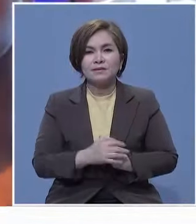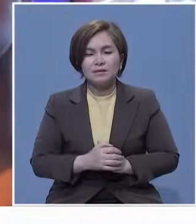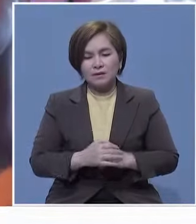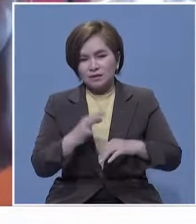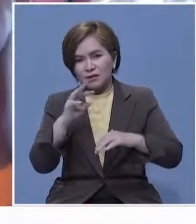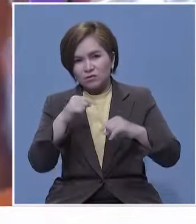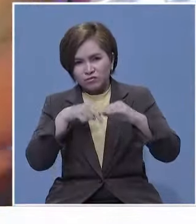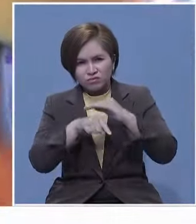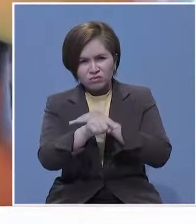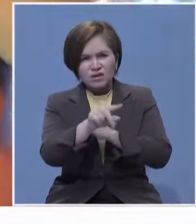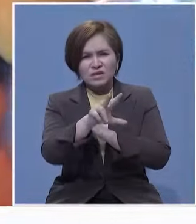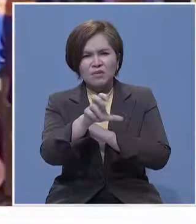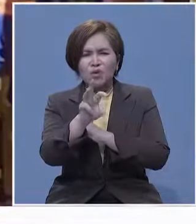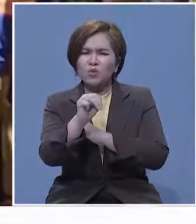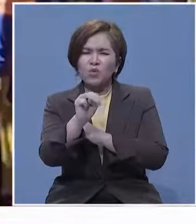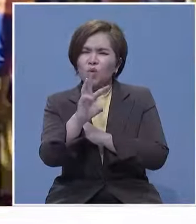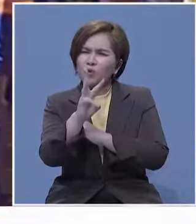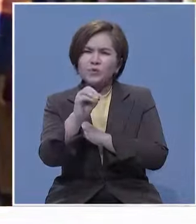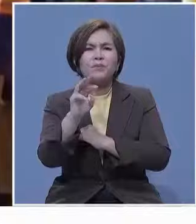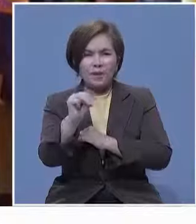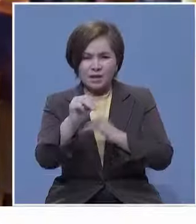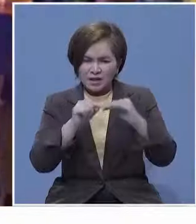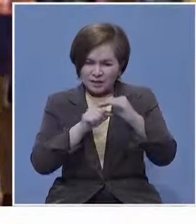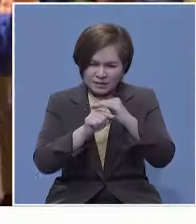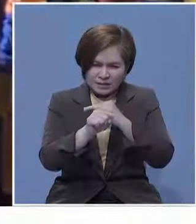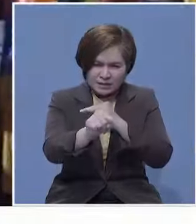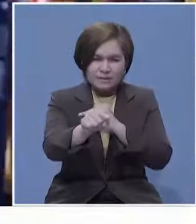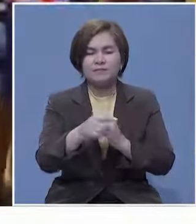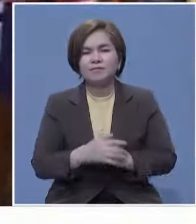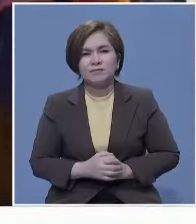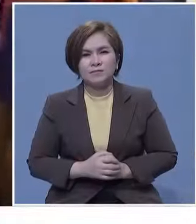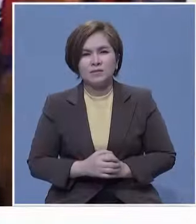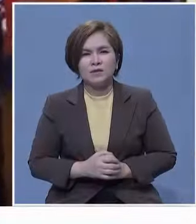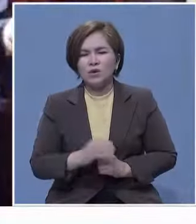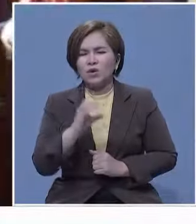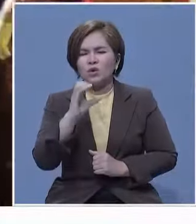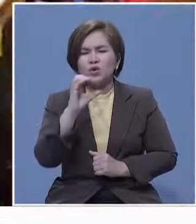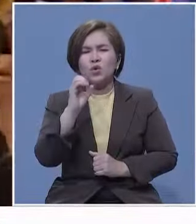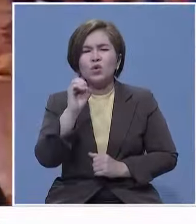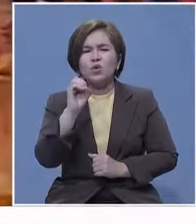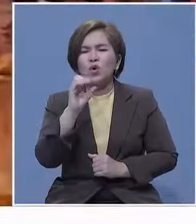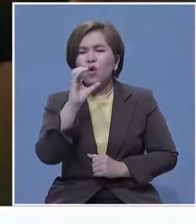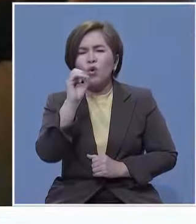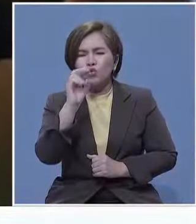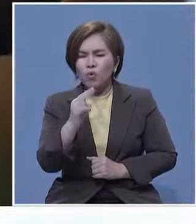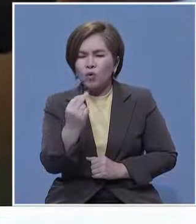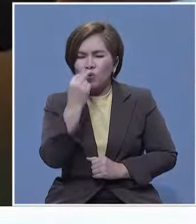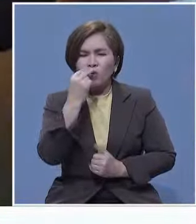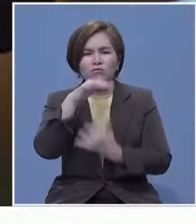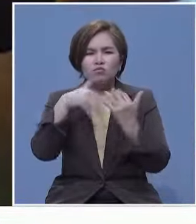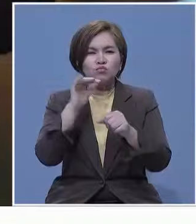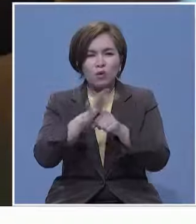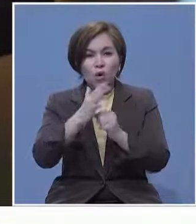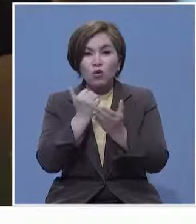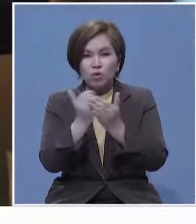ก็คือประมาณ360กว่าเมตรครับ คือลึกมากนะคะด้านล่างแล้วก็อากาศน้อยด้วยหลังจากช่วยเหลือขึ้นมาด้านบนสำเร็จนะค